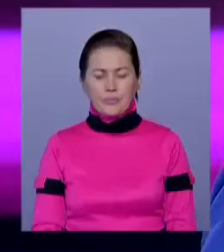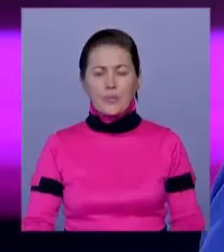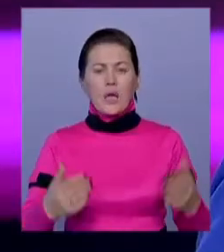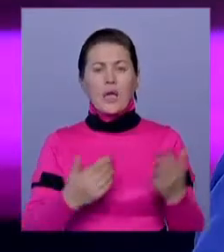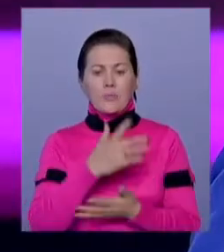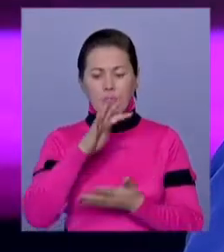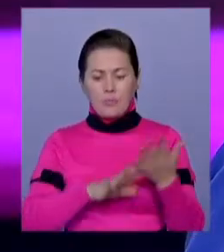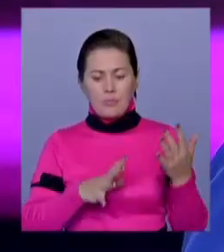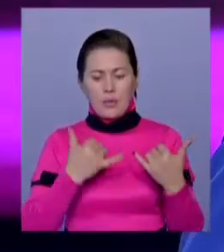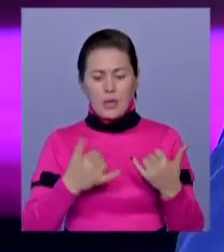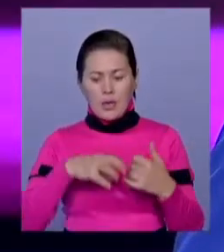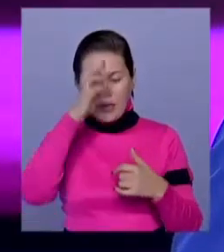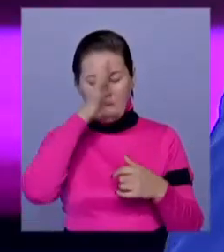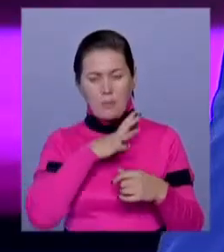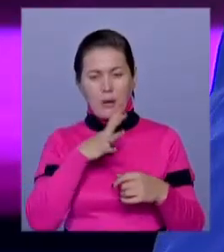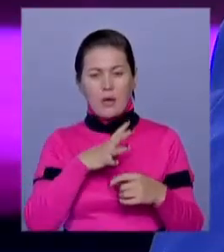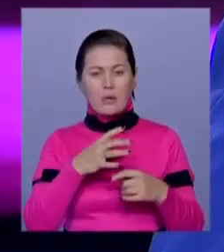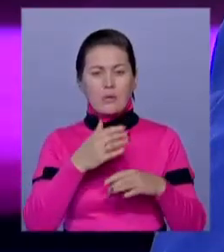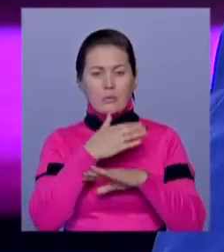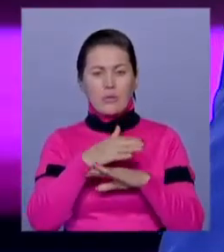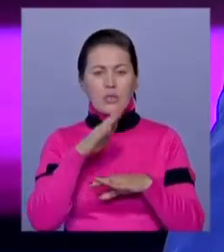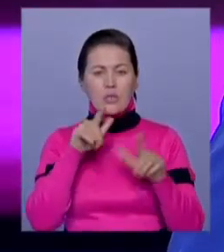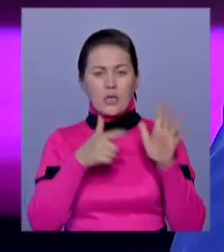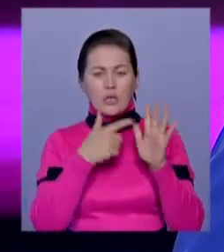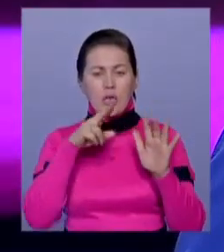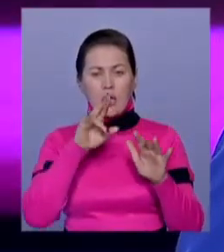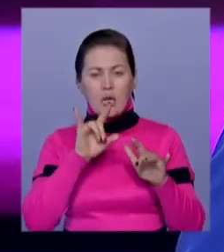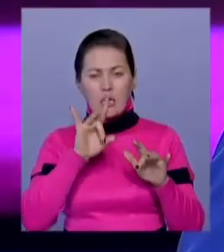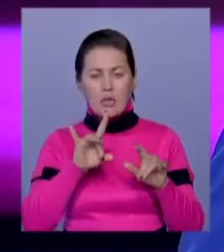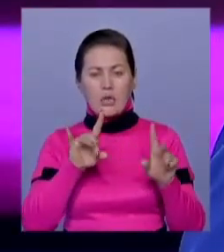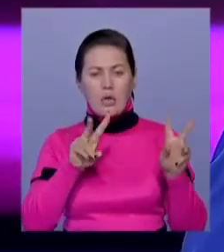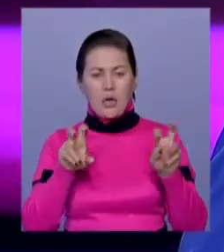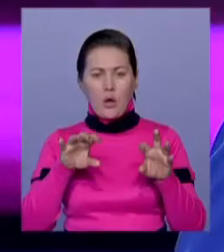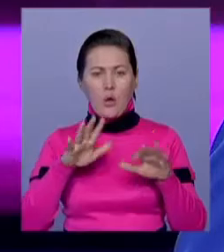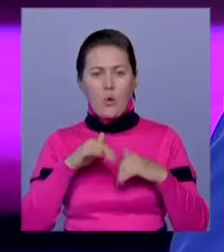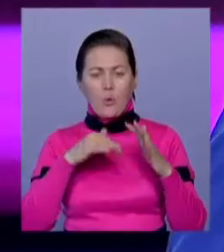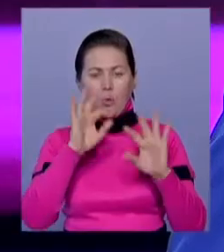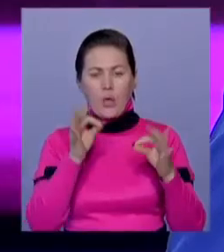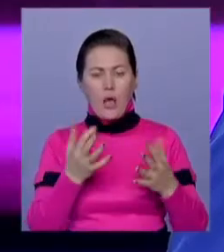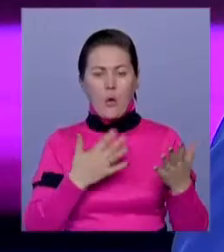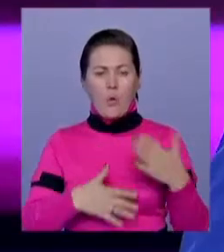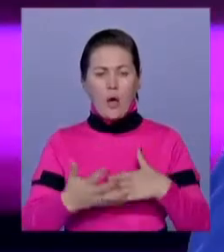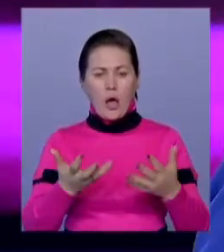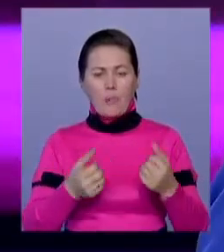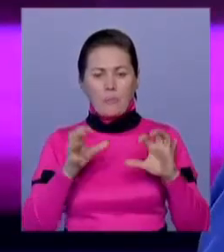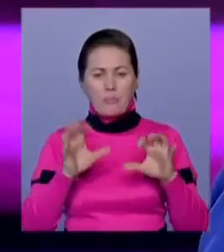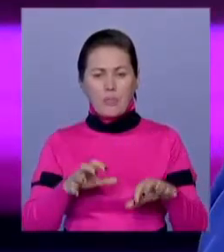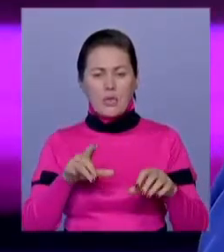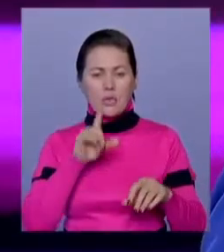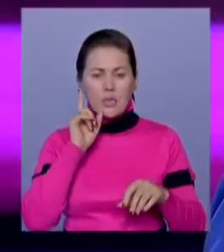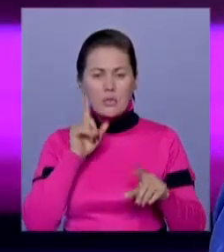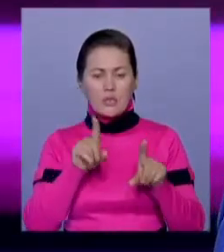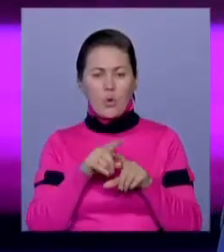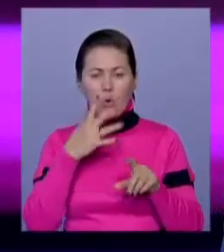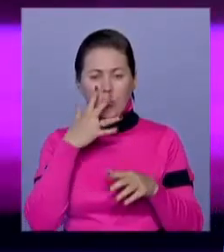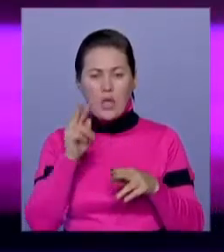Жаңалықтарымыз жалғастырамыз. Елбасының «Ұлы даланың жеті қыры» атты мақаласын қолөнершілер қуана қабылдады. Мақалада президент жас буынды